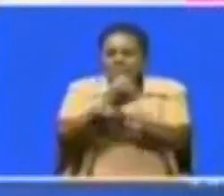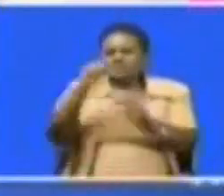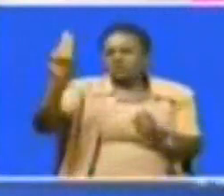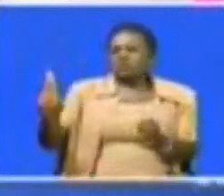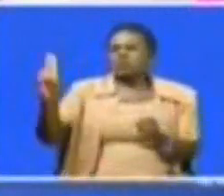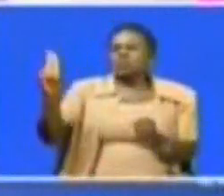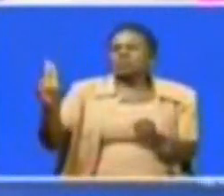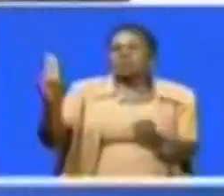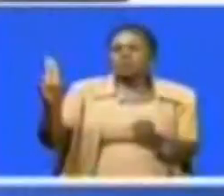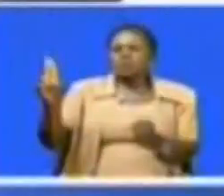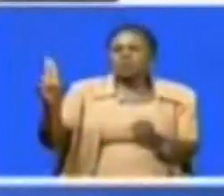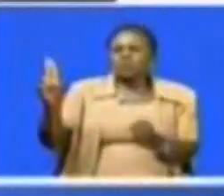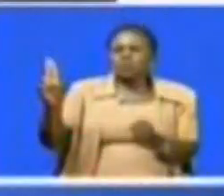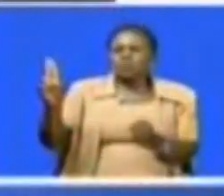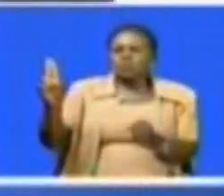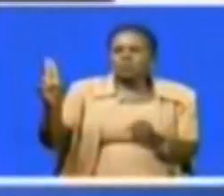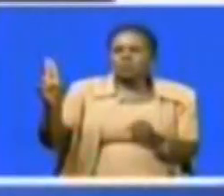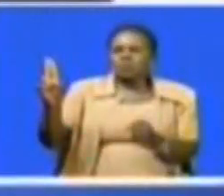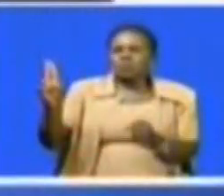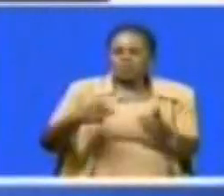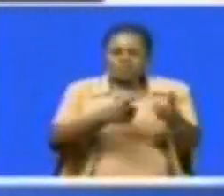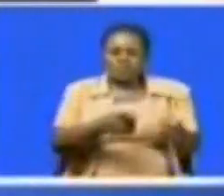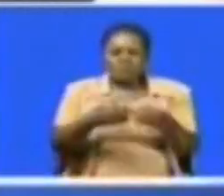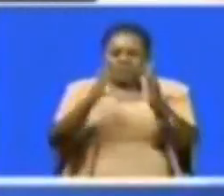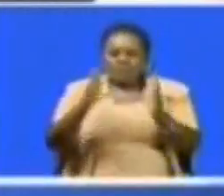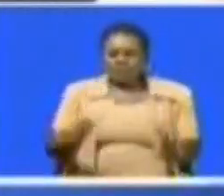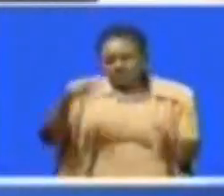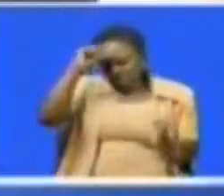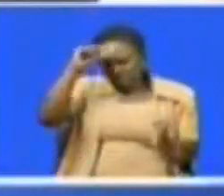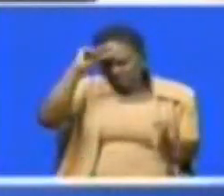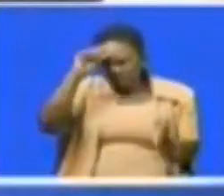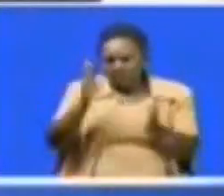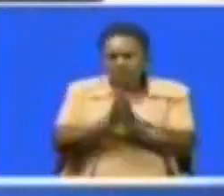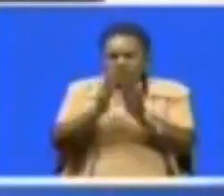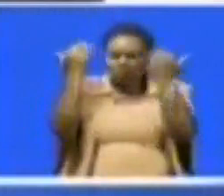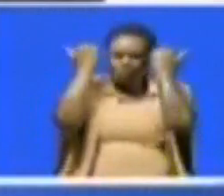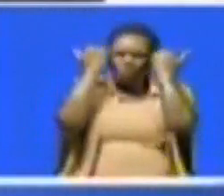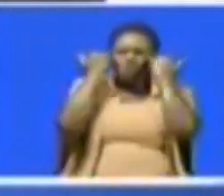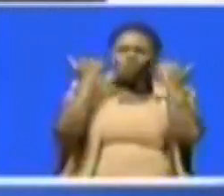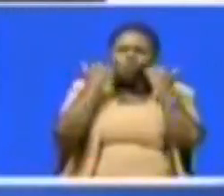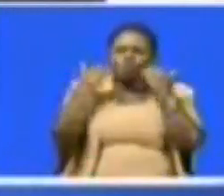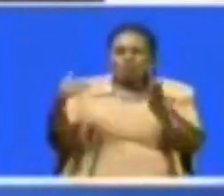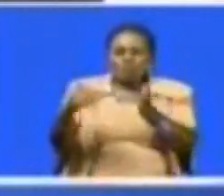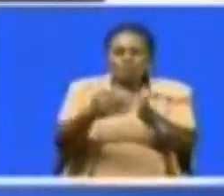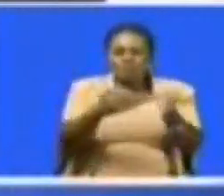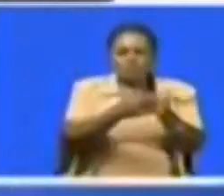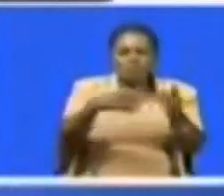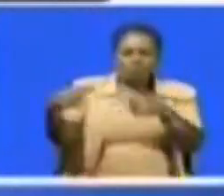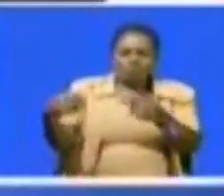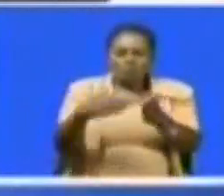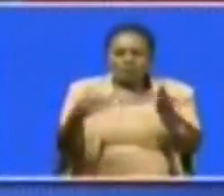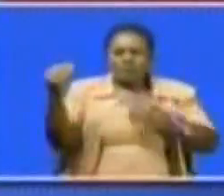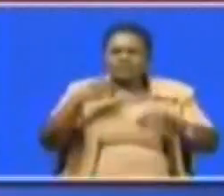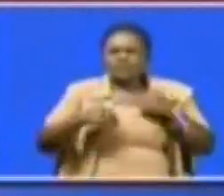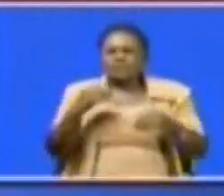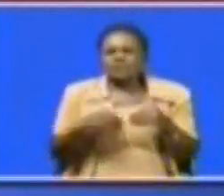Kenyatta almaarufu multi-agency team kimewalaumu viongozi wa serikali na idara ya mahakama kwa kuzuia vita dhidi ya